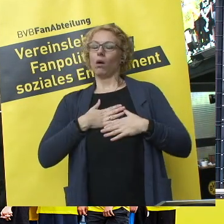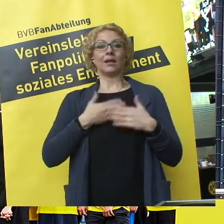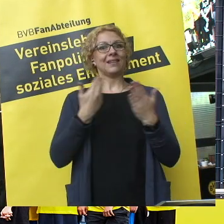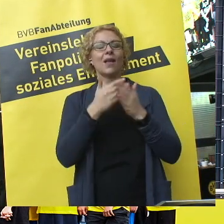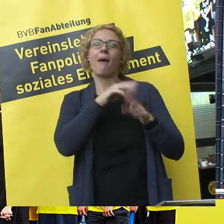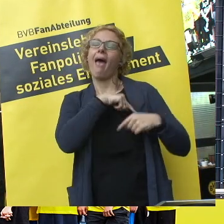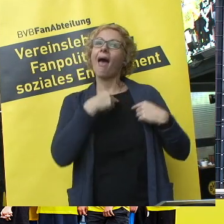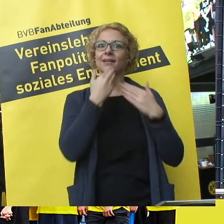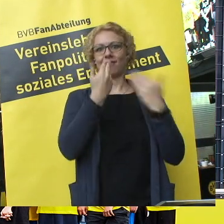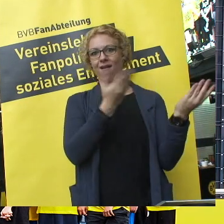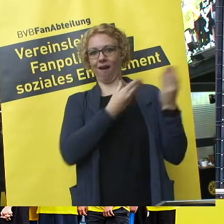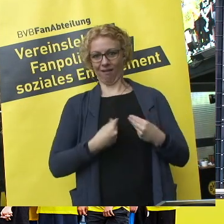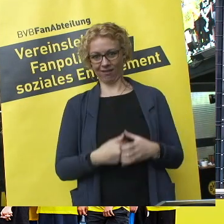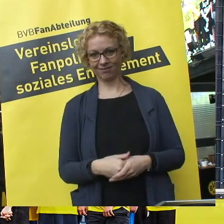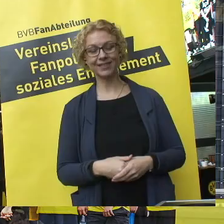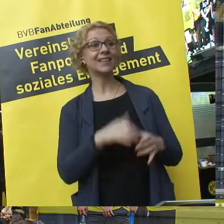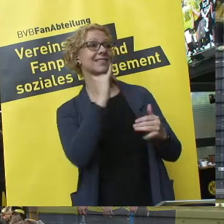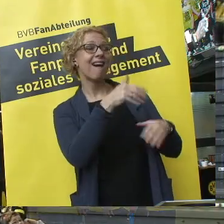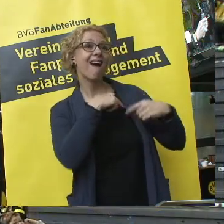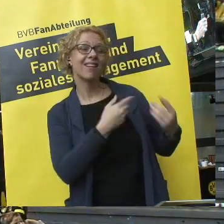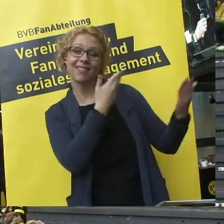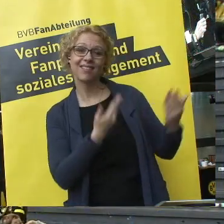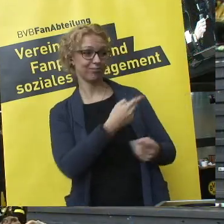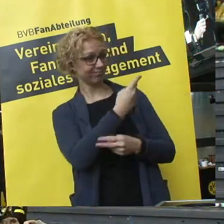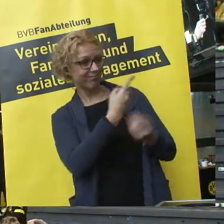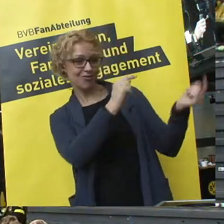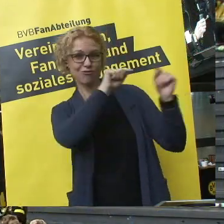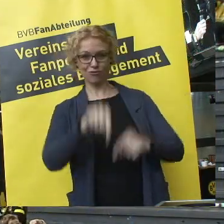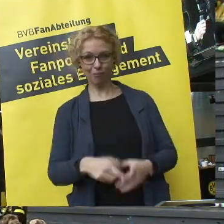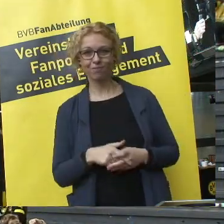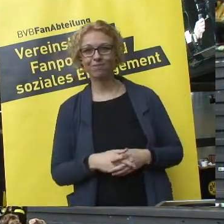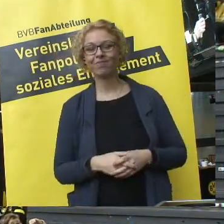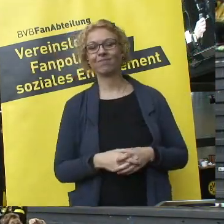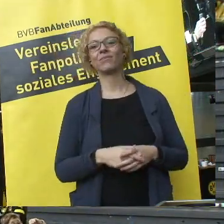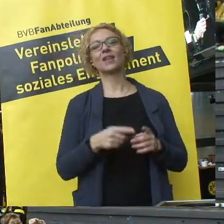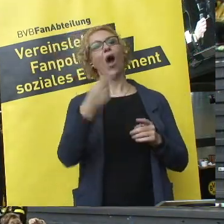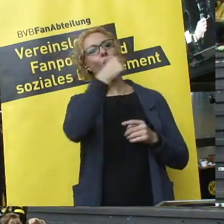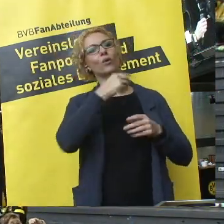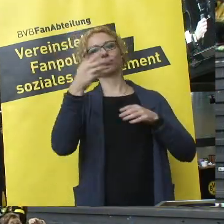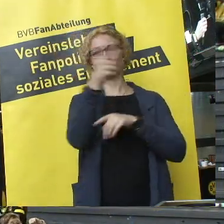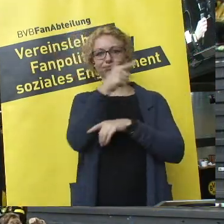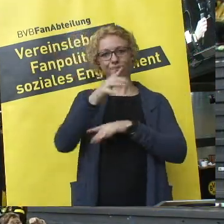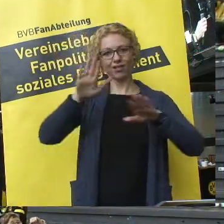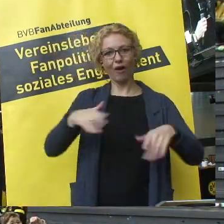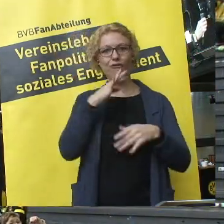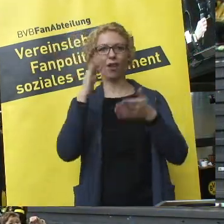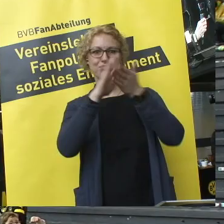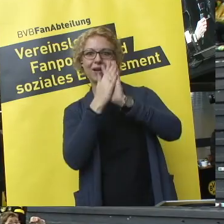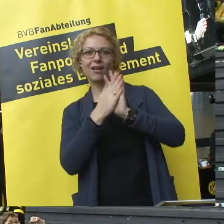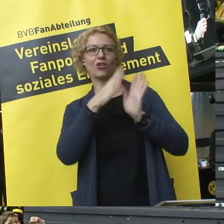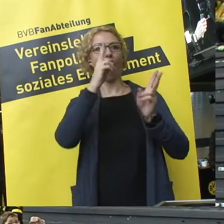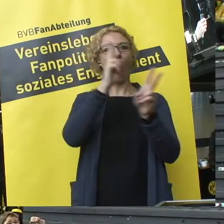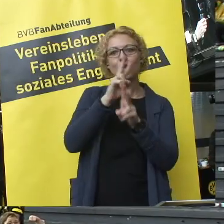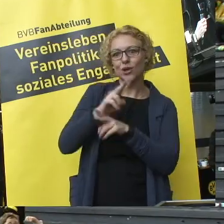BVB bedanken. Ja, und wir bedanken uns sehr herzlich, dass ihr heute bei uns hier im Stadion zu Gast seid. Auch hinter der Kamera haben wir viele Praktikanten, die heute